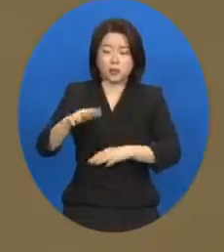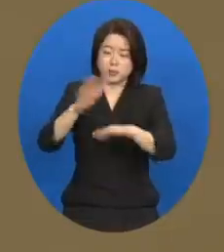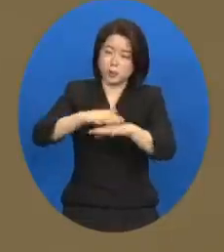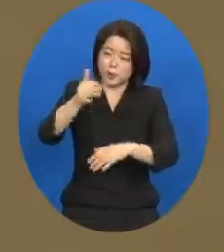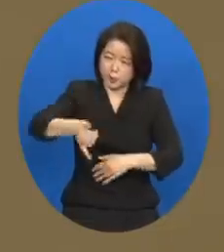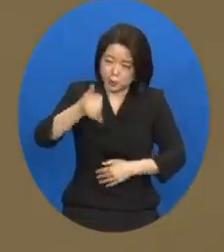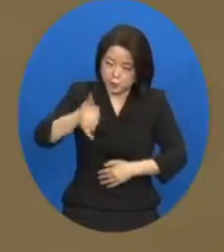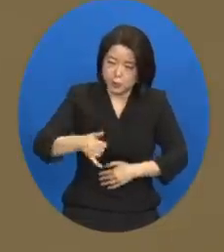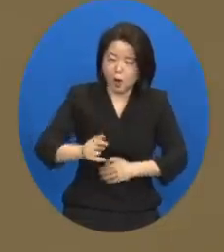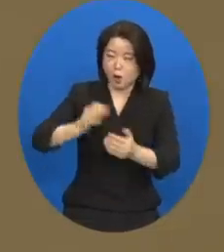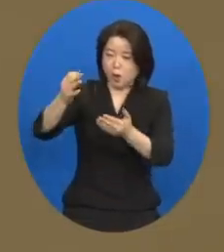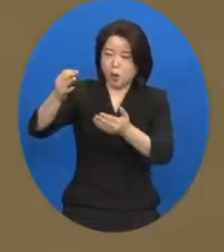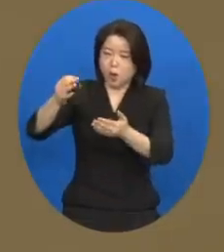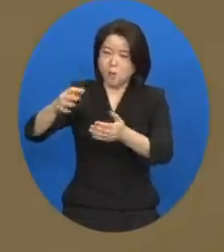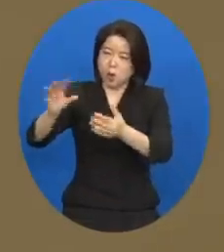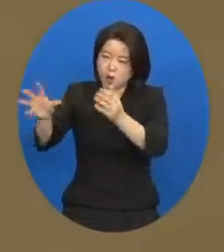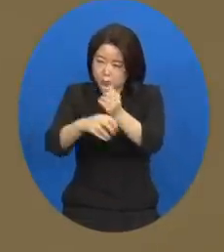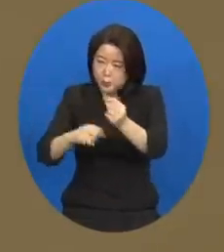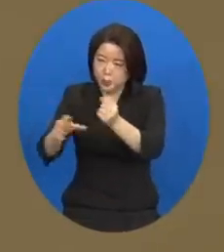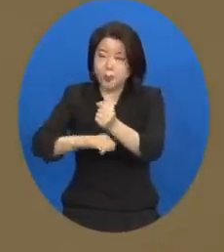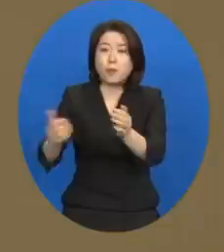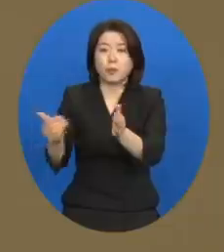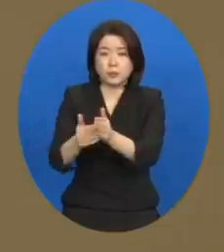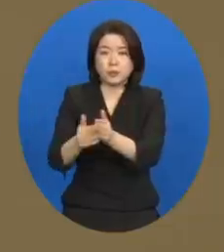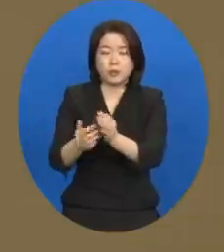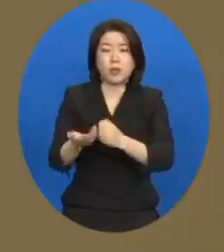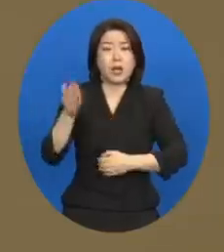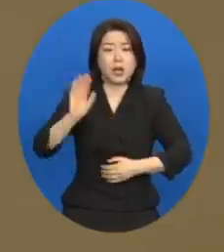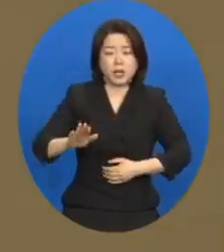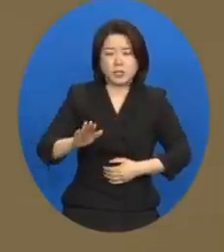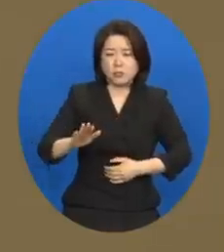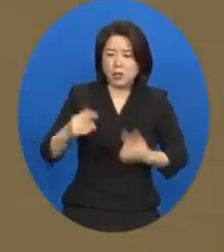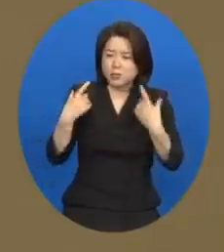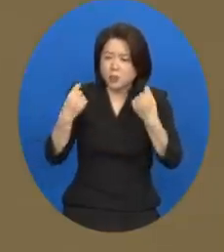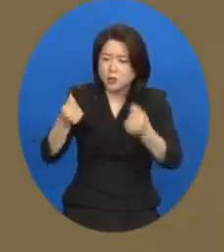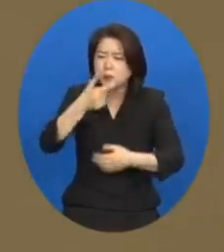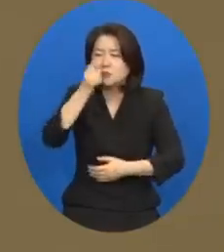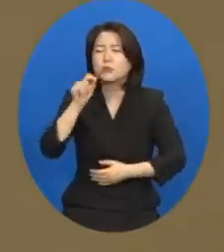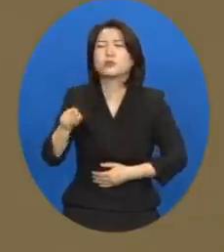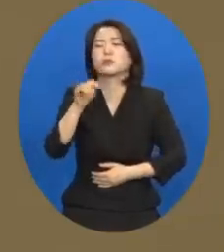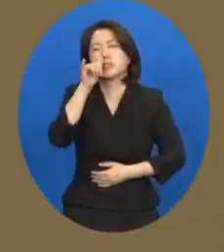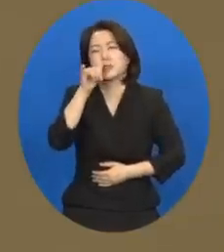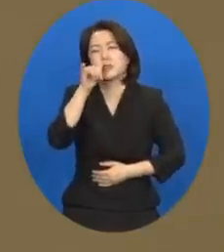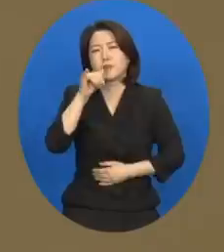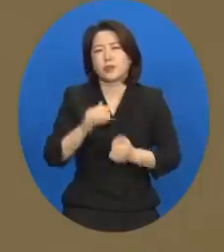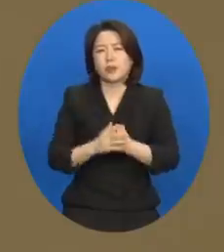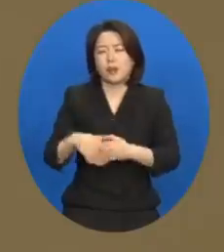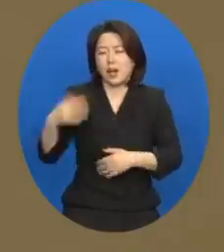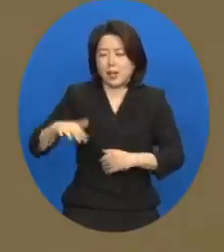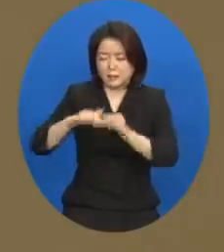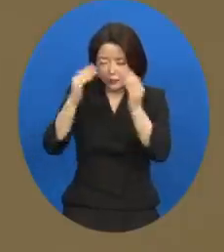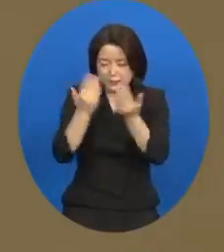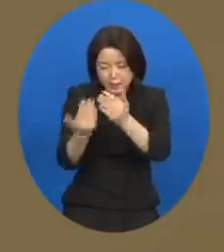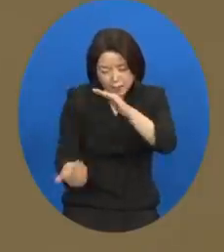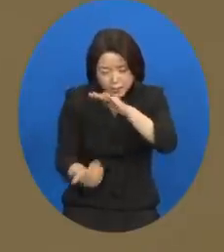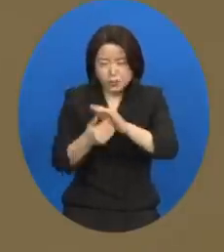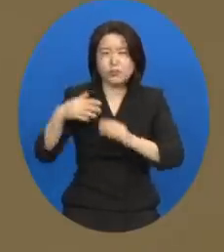짓고 소출도 얻었습니다. 그러나 아직까지 부족해요. 아직까지 다 이룬 게